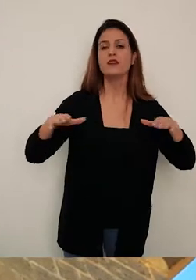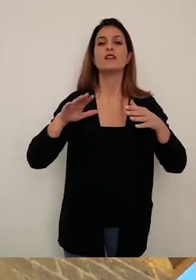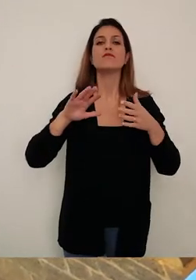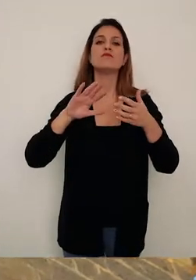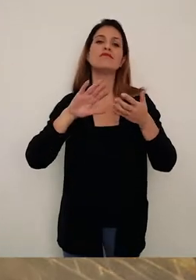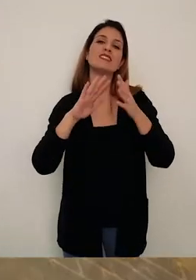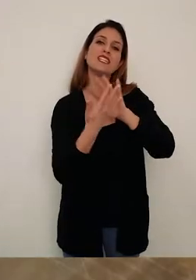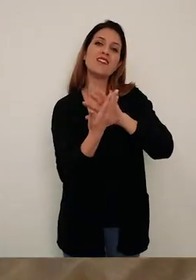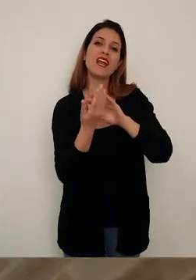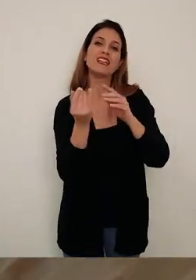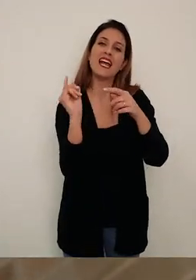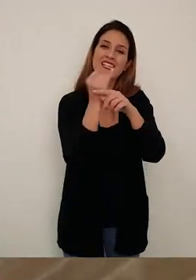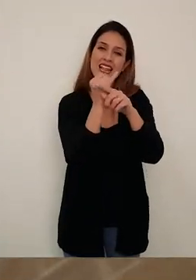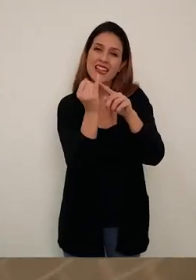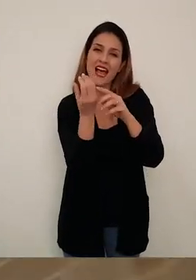stile barocco.